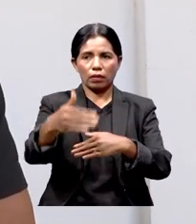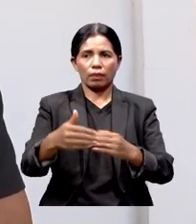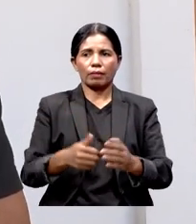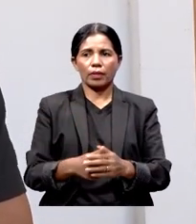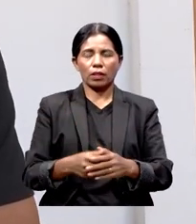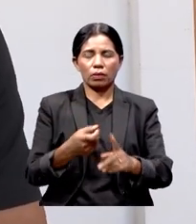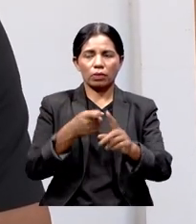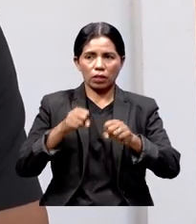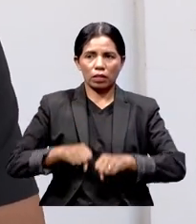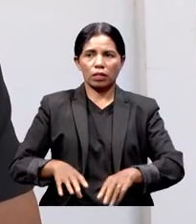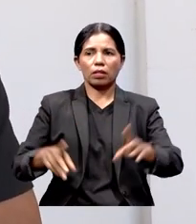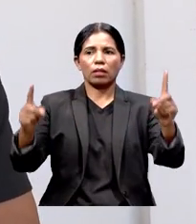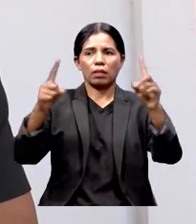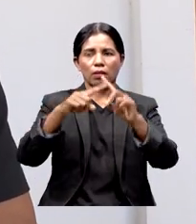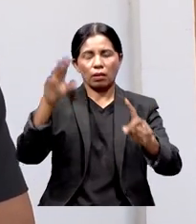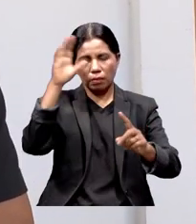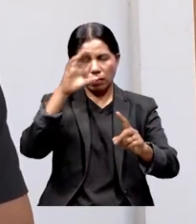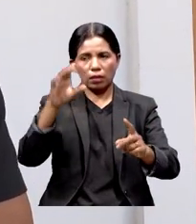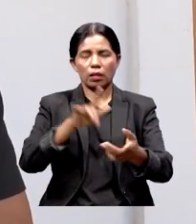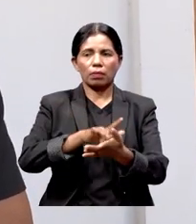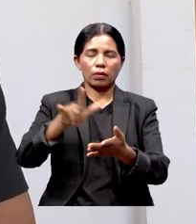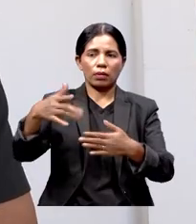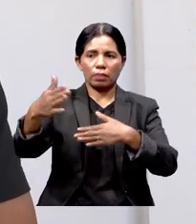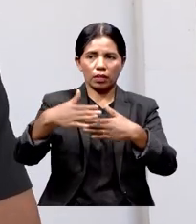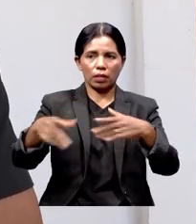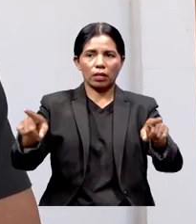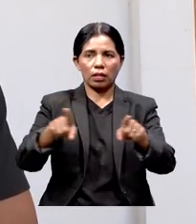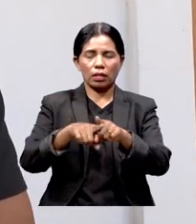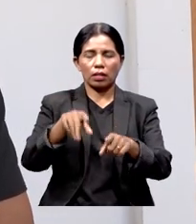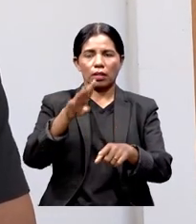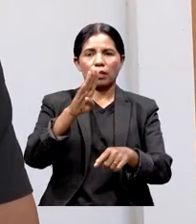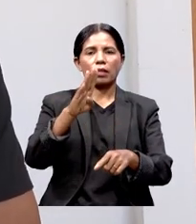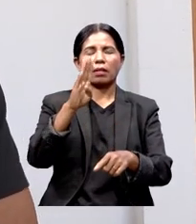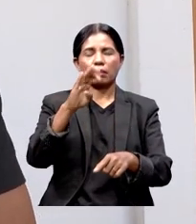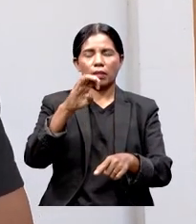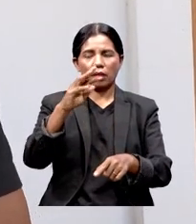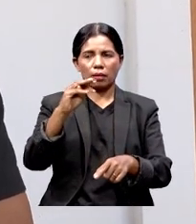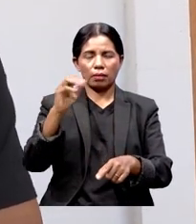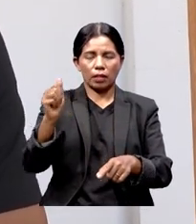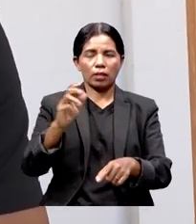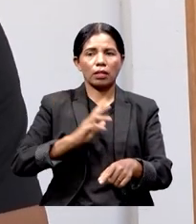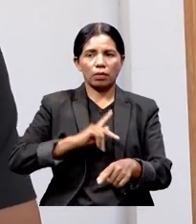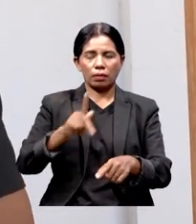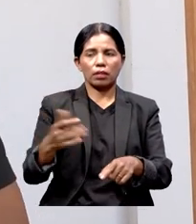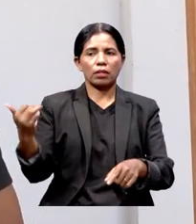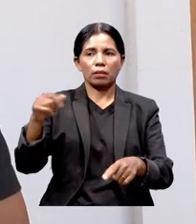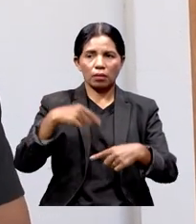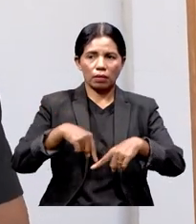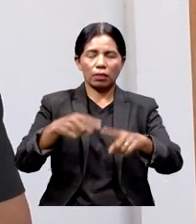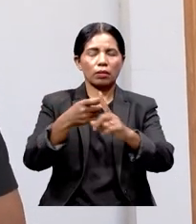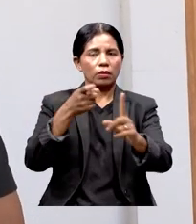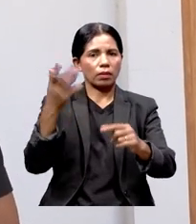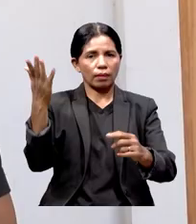taxi pois maka ba buka tan fali aeroporto nebe mbisi kane sanya Bima ou ia Kupang para depois ira bel sai tan fali sine